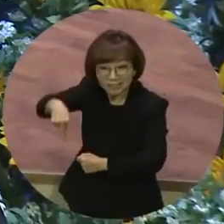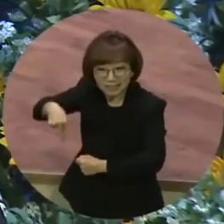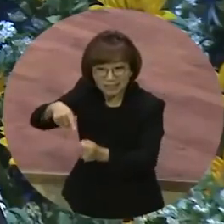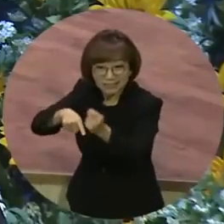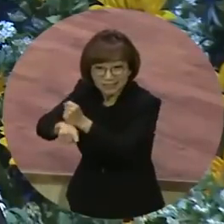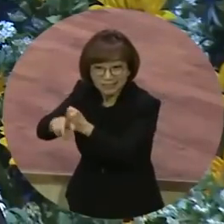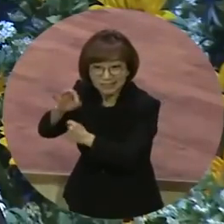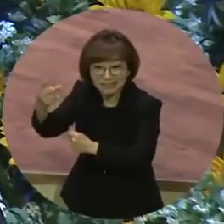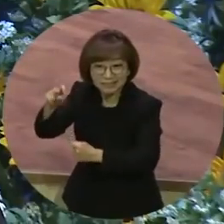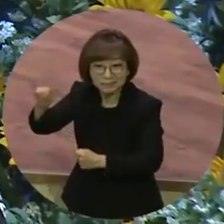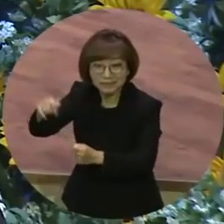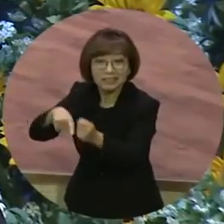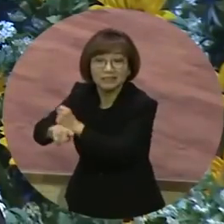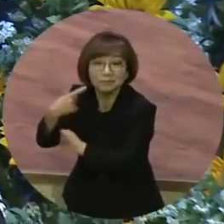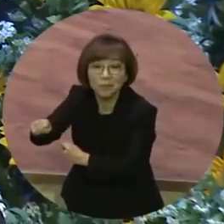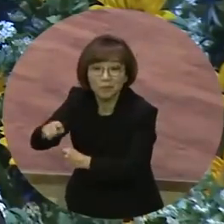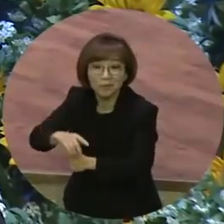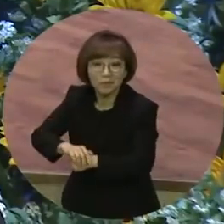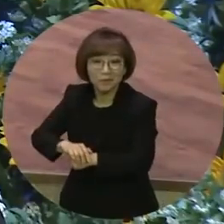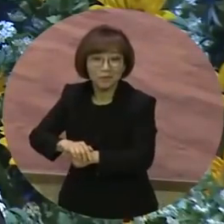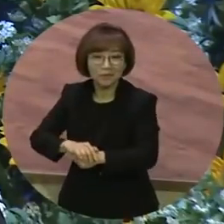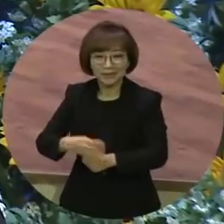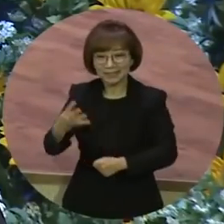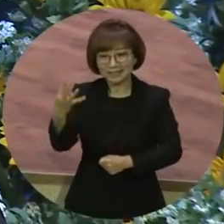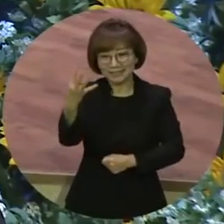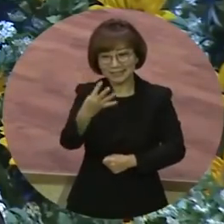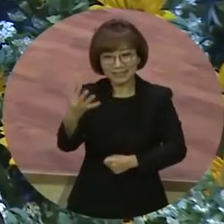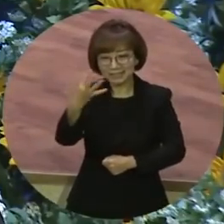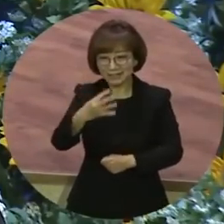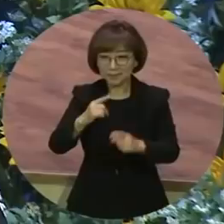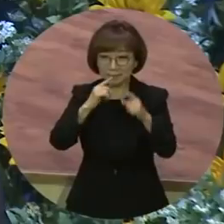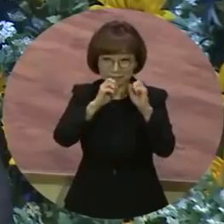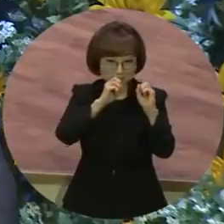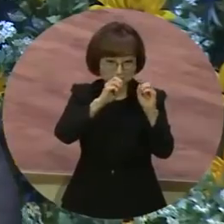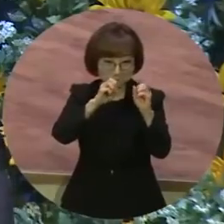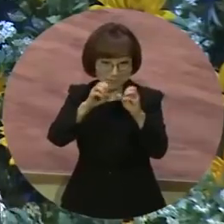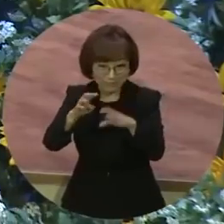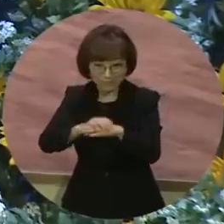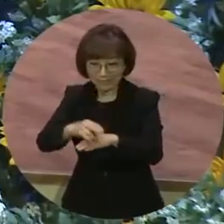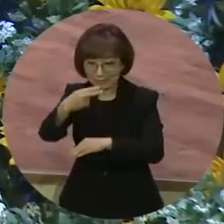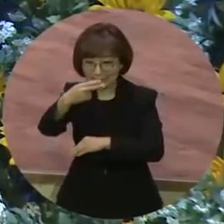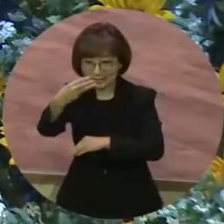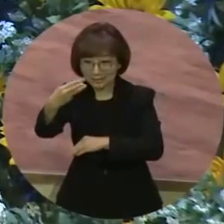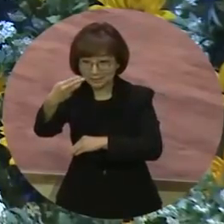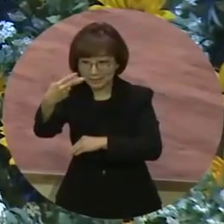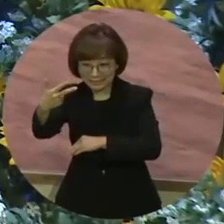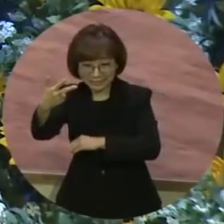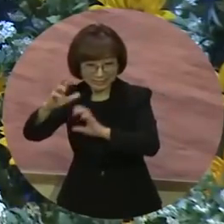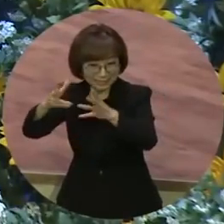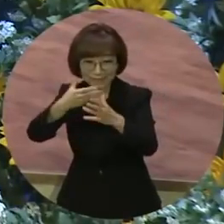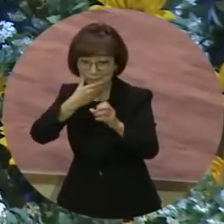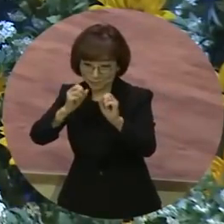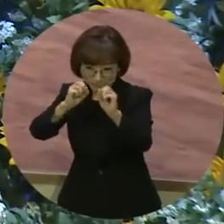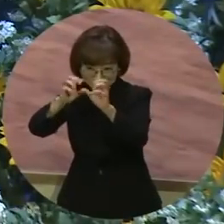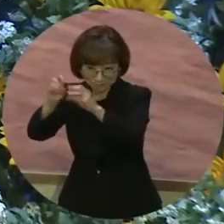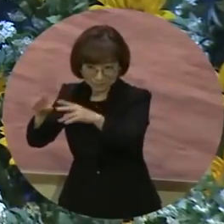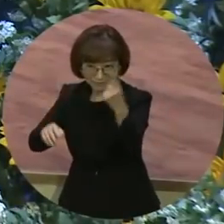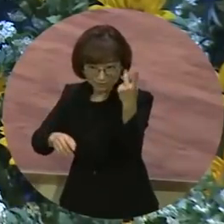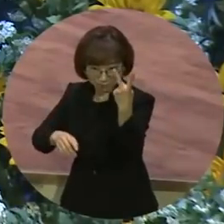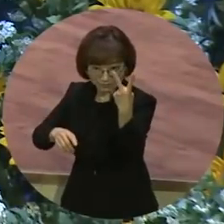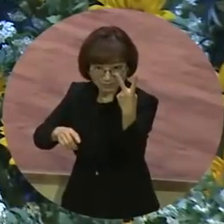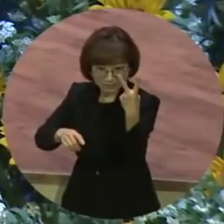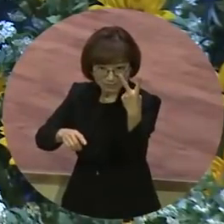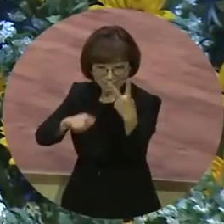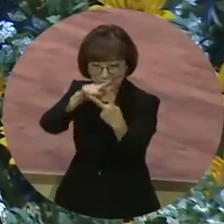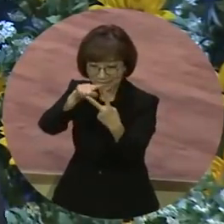사천 말씀 운동과 237 나라 복음화예요. 이것이 바울이 가진 가슴이에요. 이것이 우리 가지 될 가슴이요.